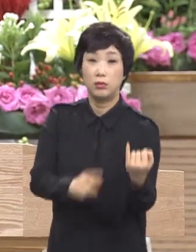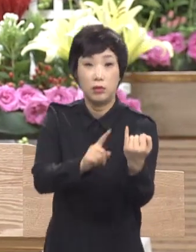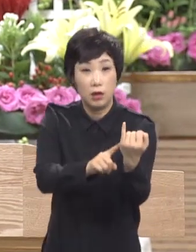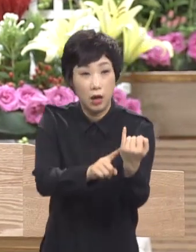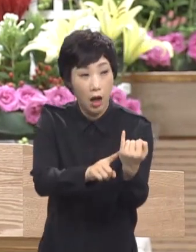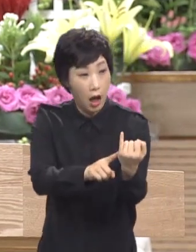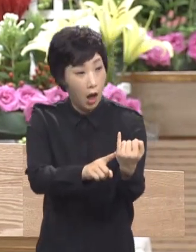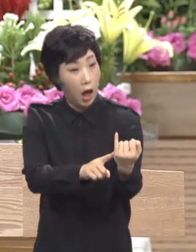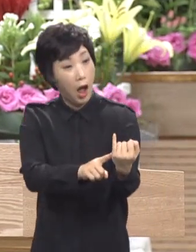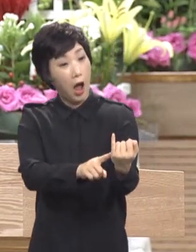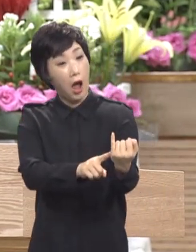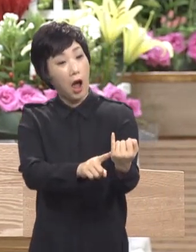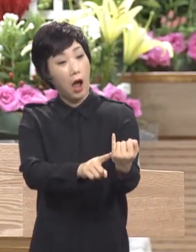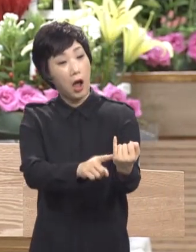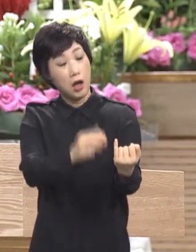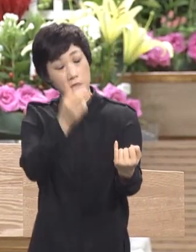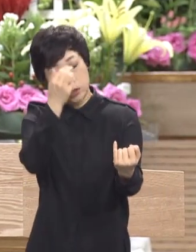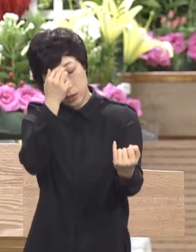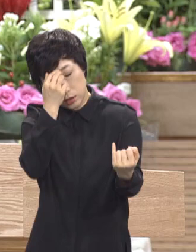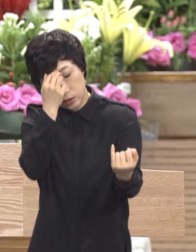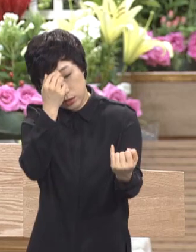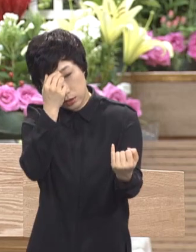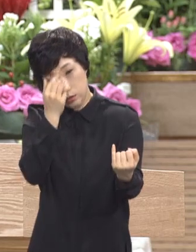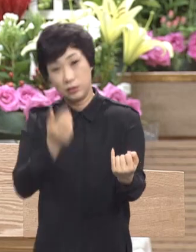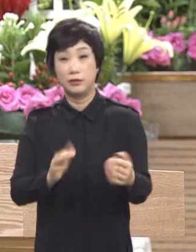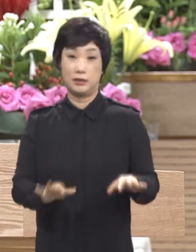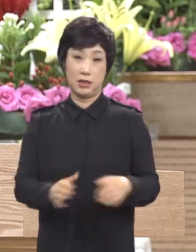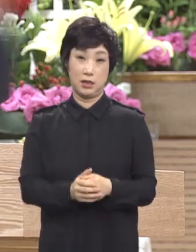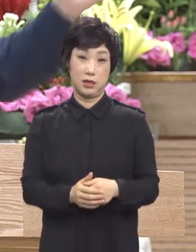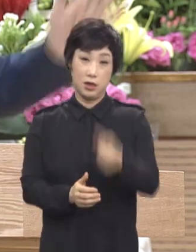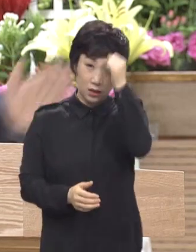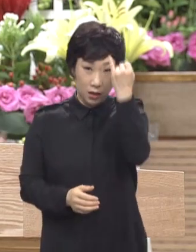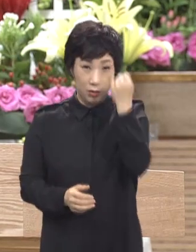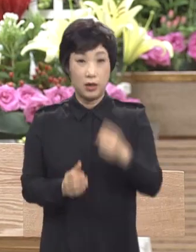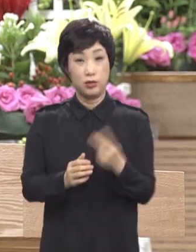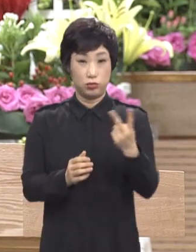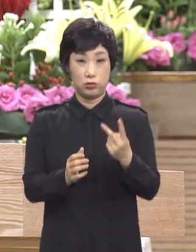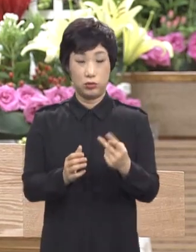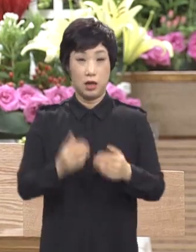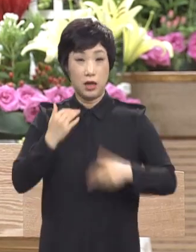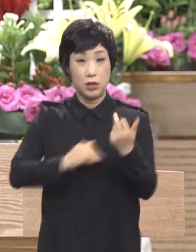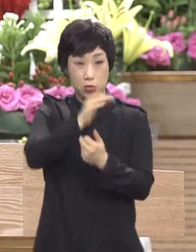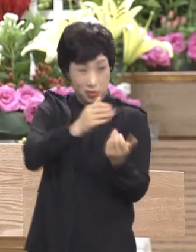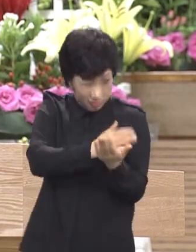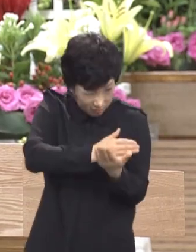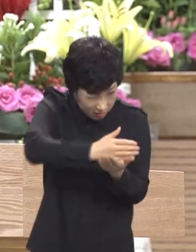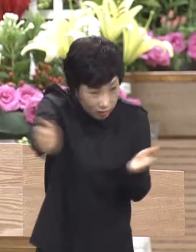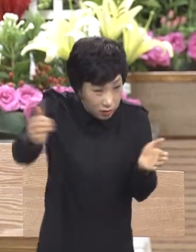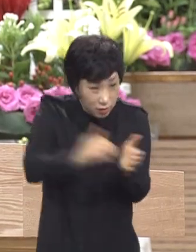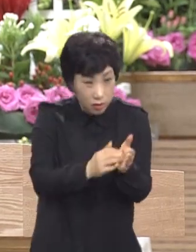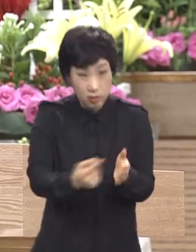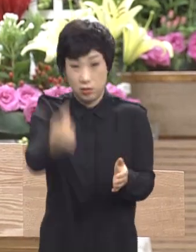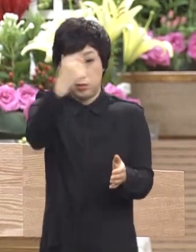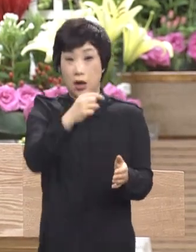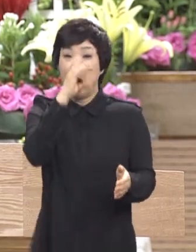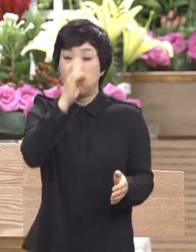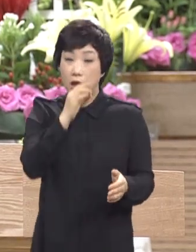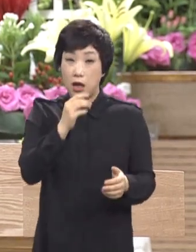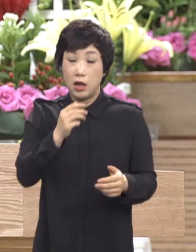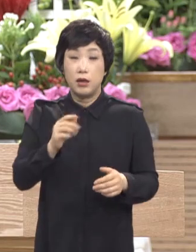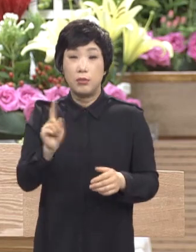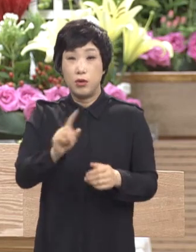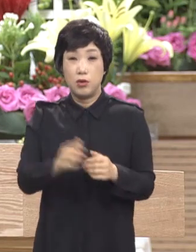더 이상 얘기거리가 안 돼. 에덴에서 내쫓아버렸어요. 다시 들어오지 못하도록